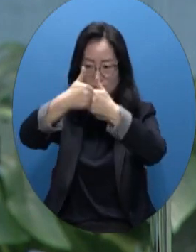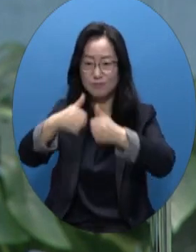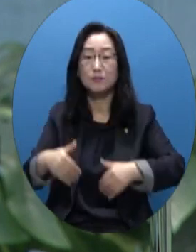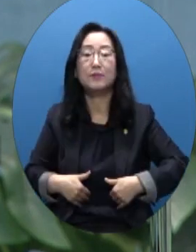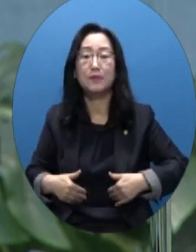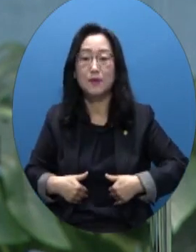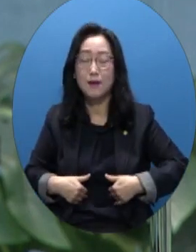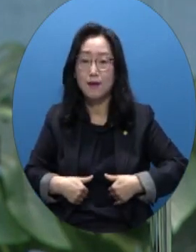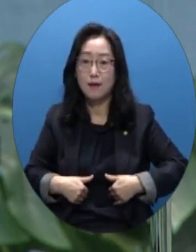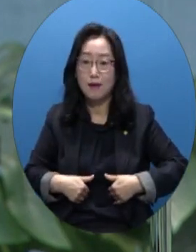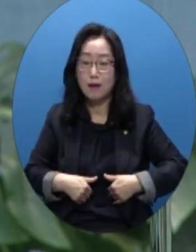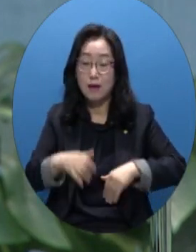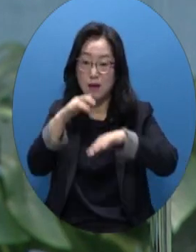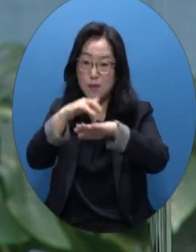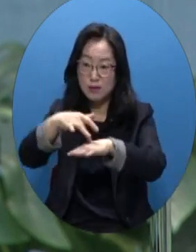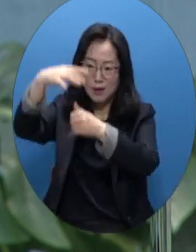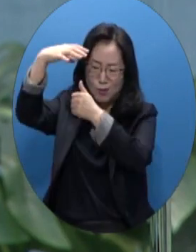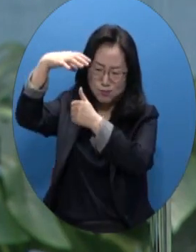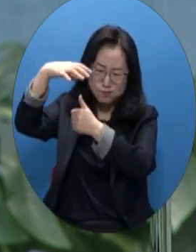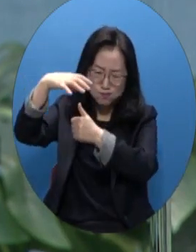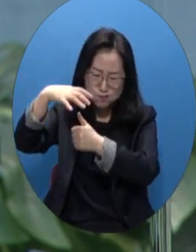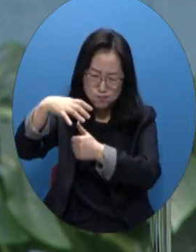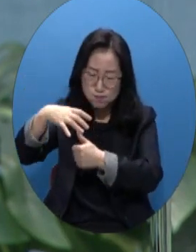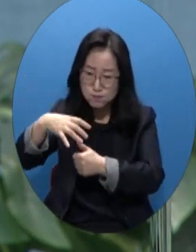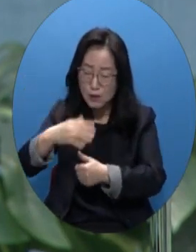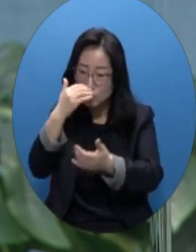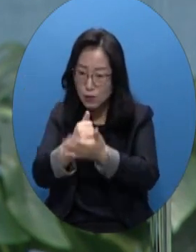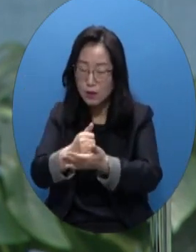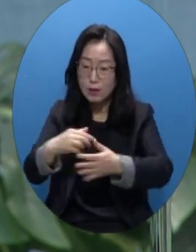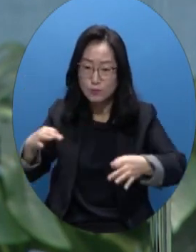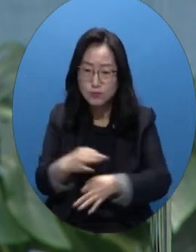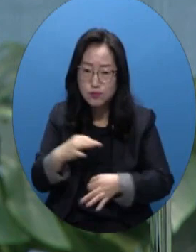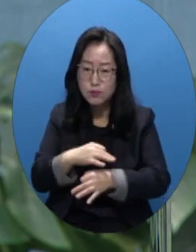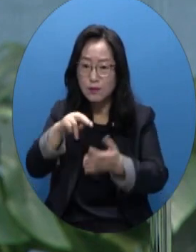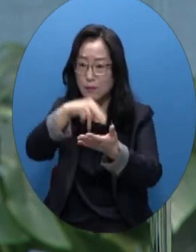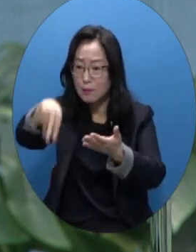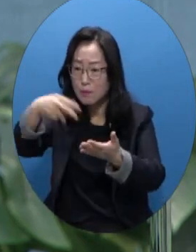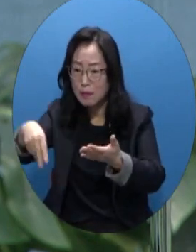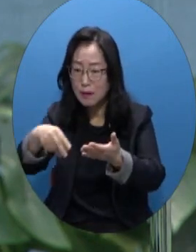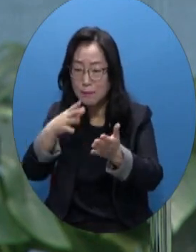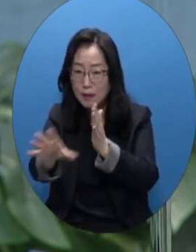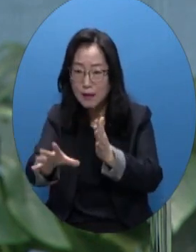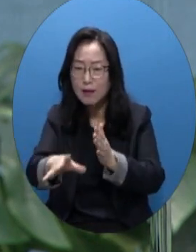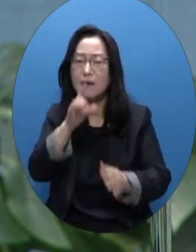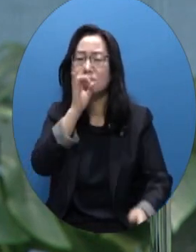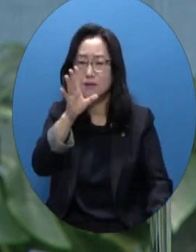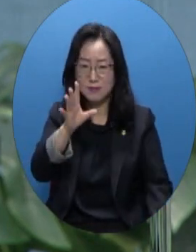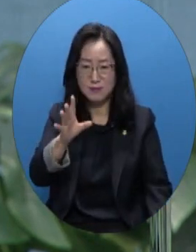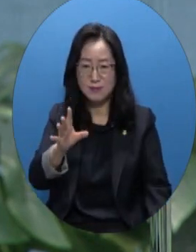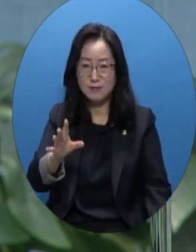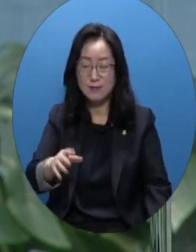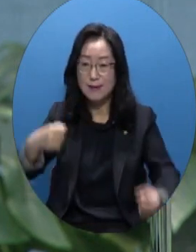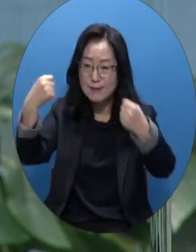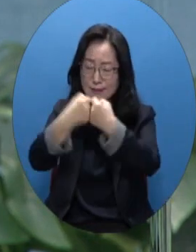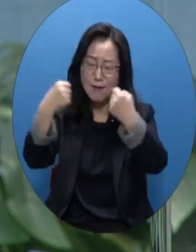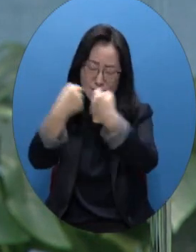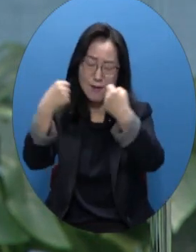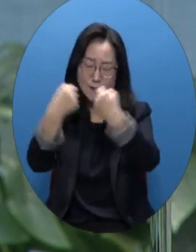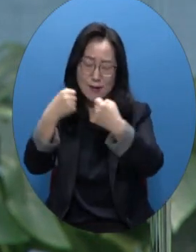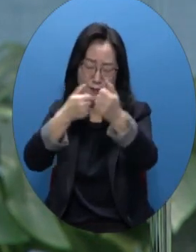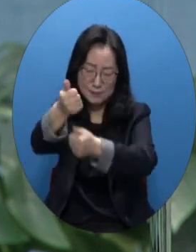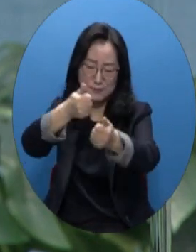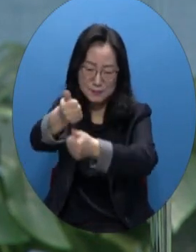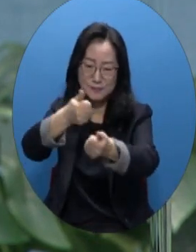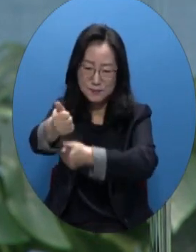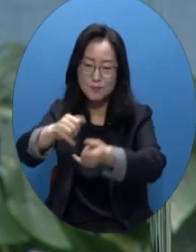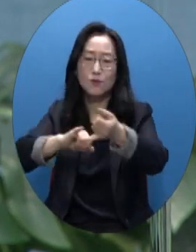절대 크하 무엇에 눌려서 죄짓고 불의하고 방탕한 삶을 삶은 안 되는 것입니다 싸우고 또 싸워서 이겨야